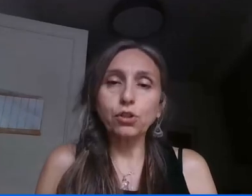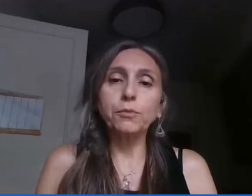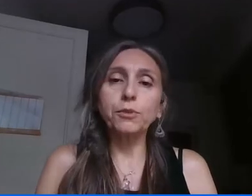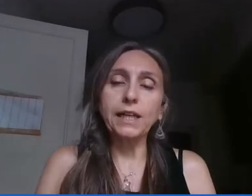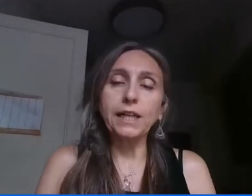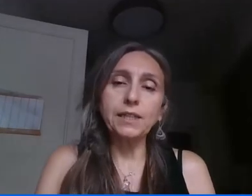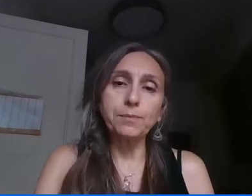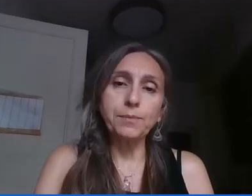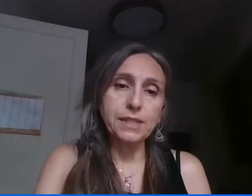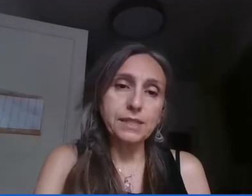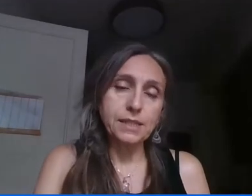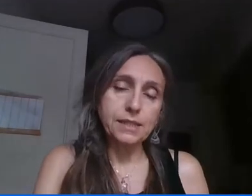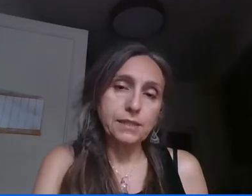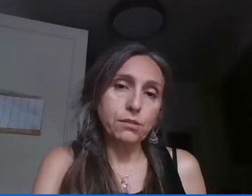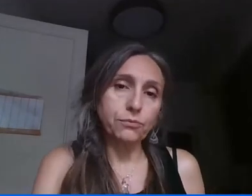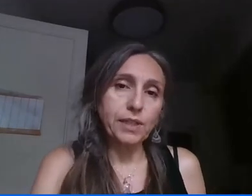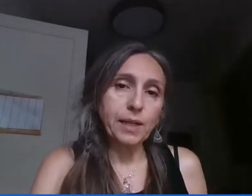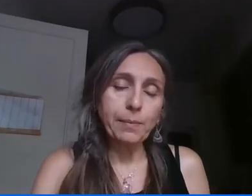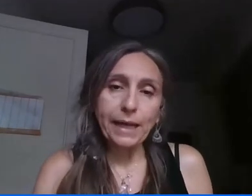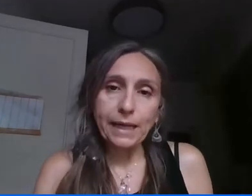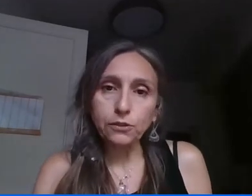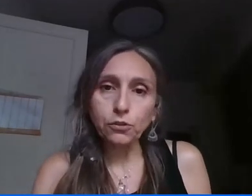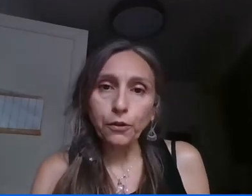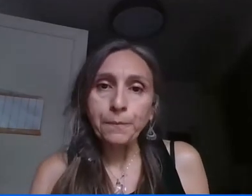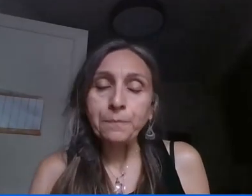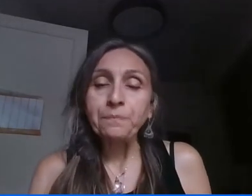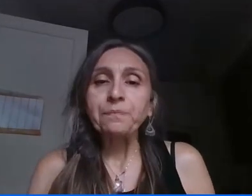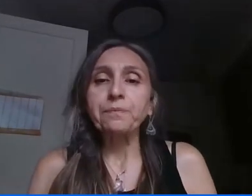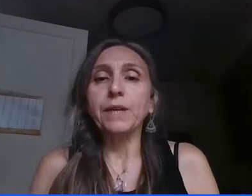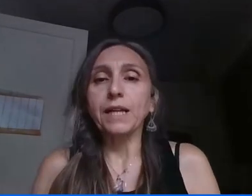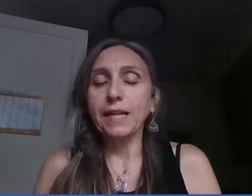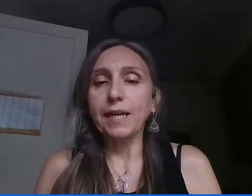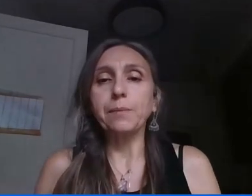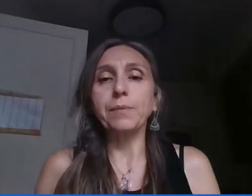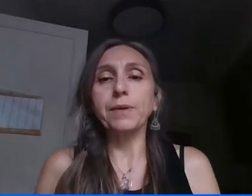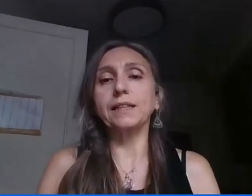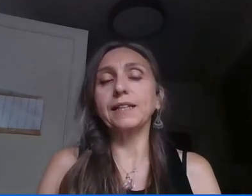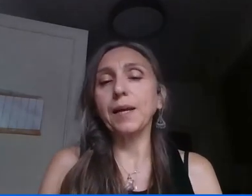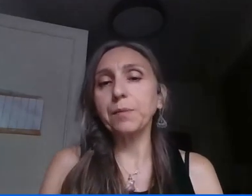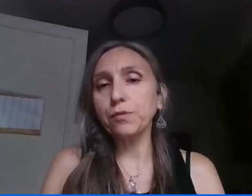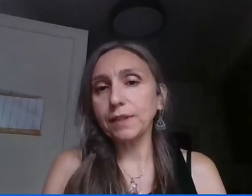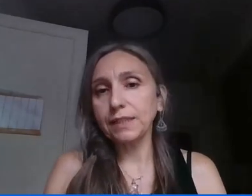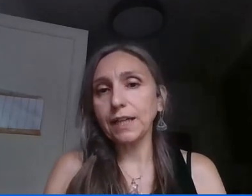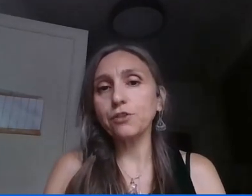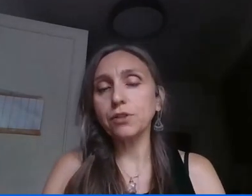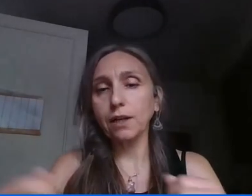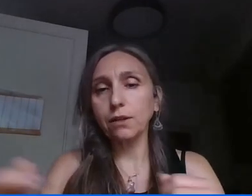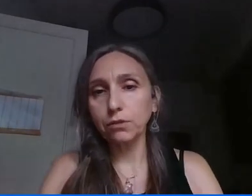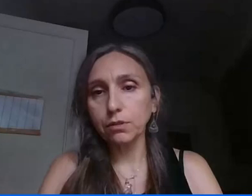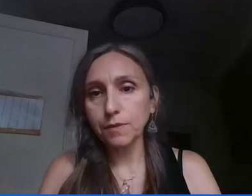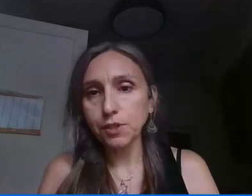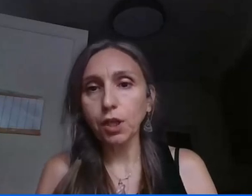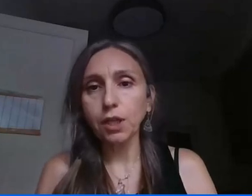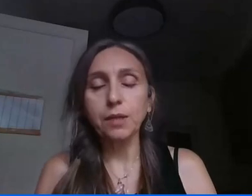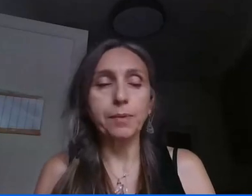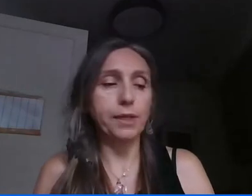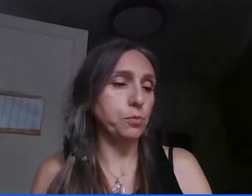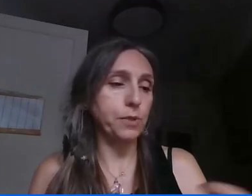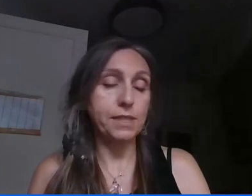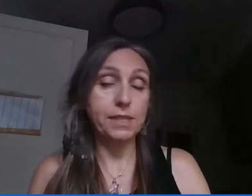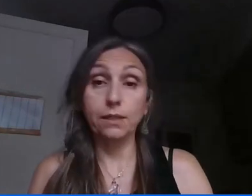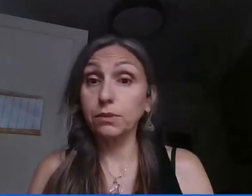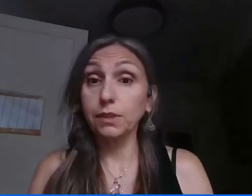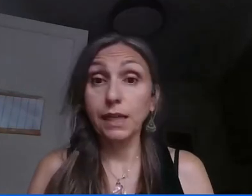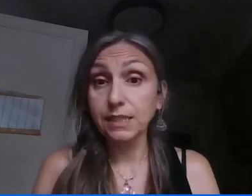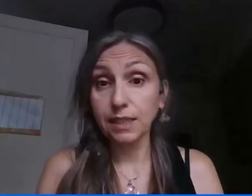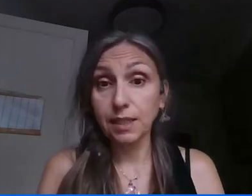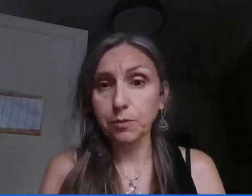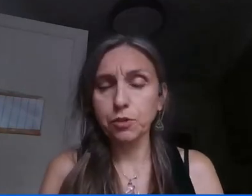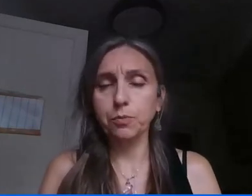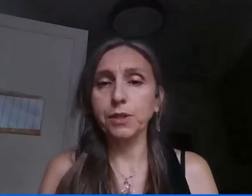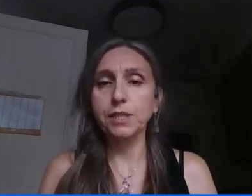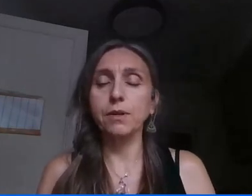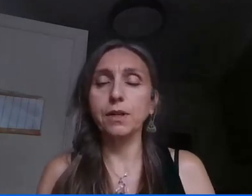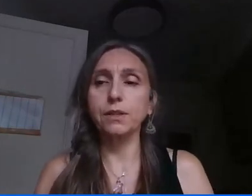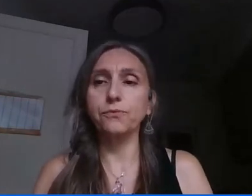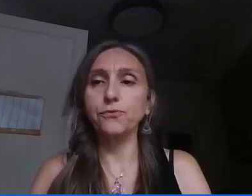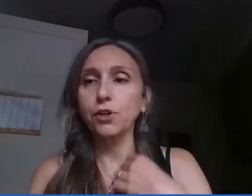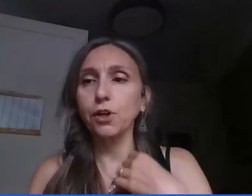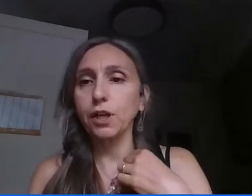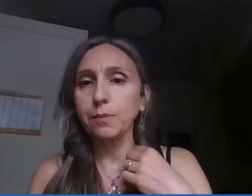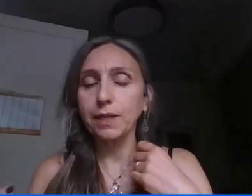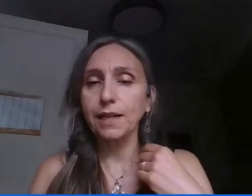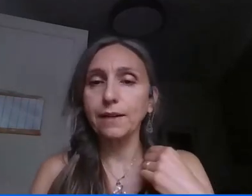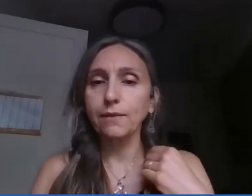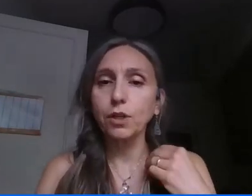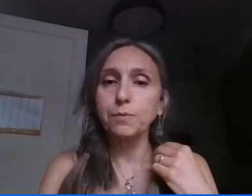Ci sono modelli di business software aperto perché? Perché trae più vantaggio della condivisione, perché ci può essere un testing, ci può essere